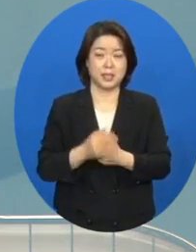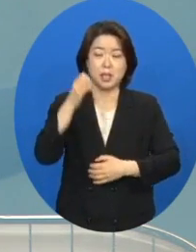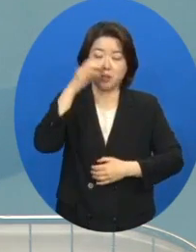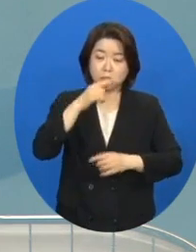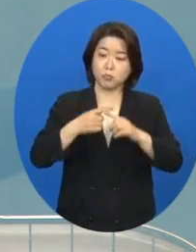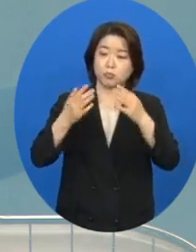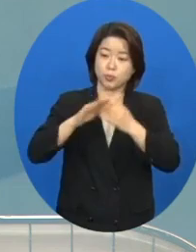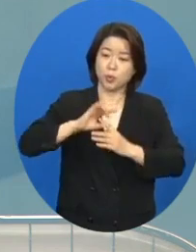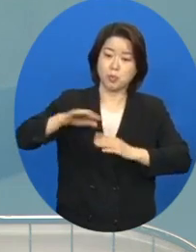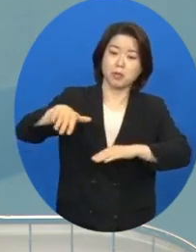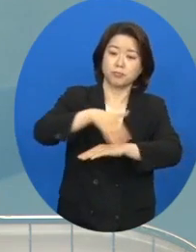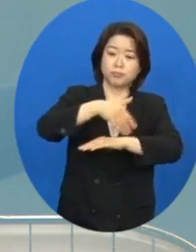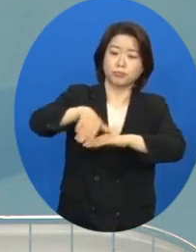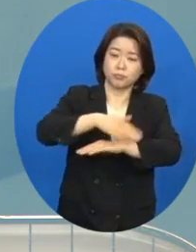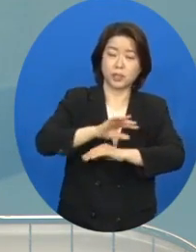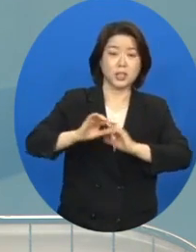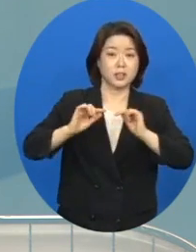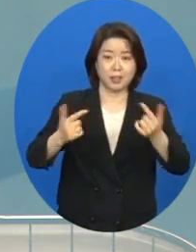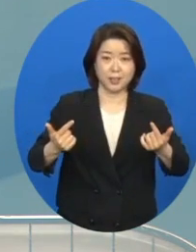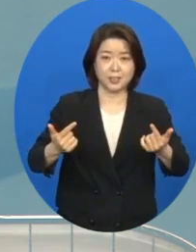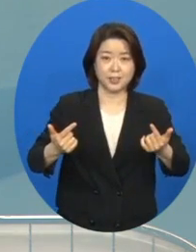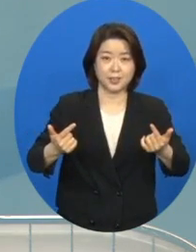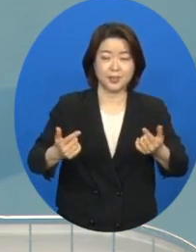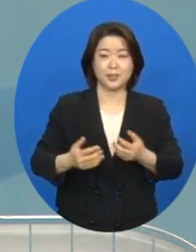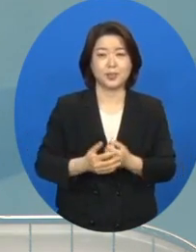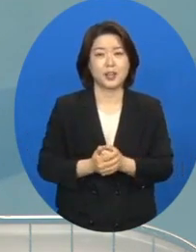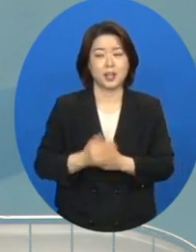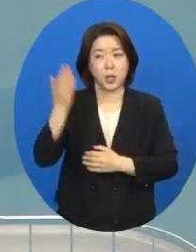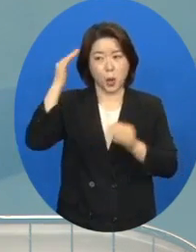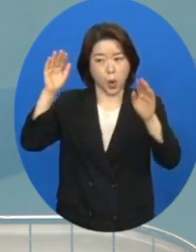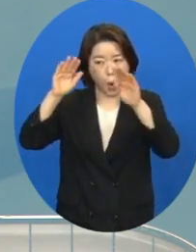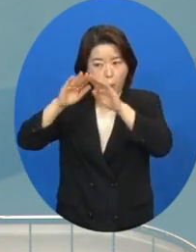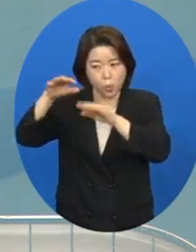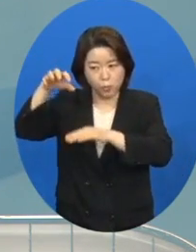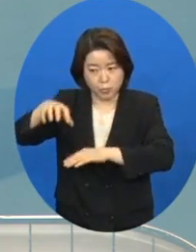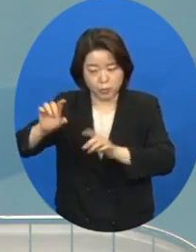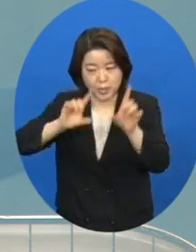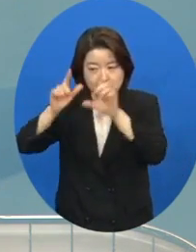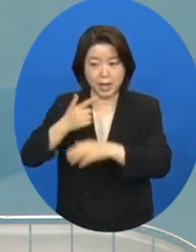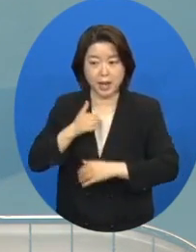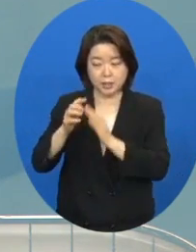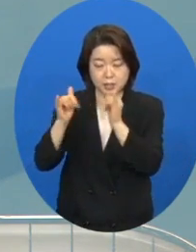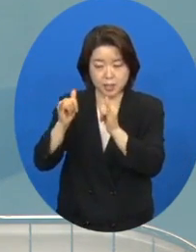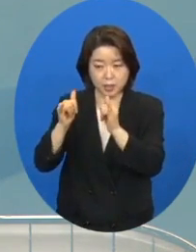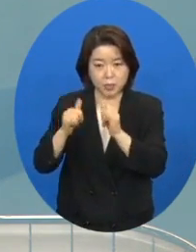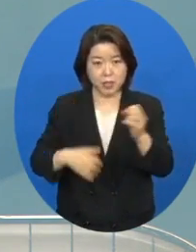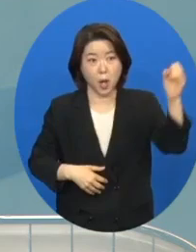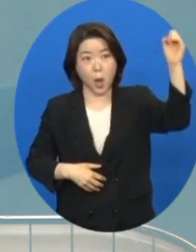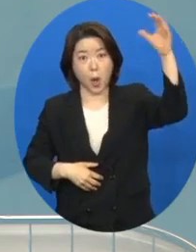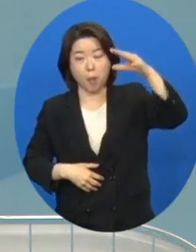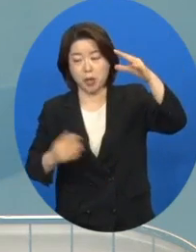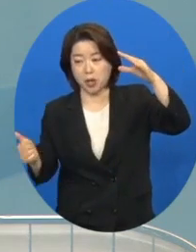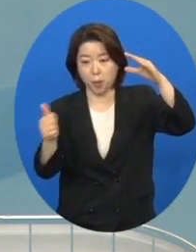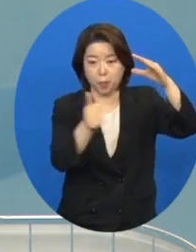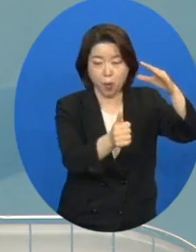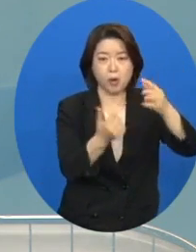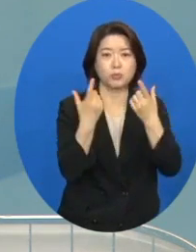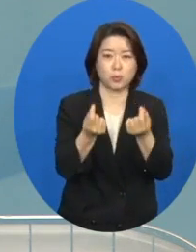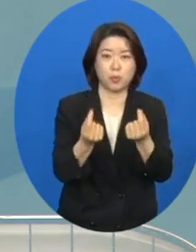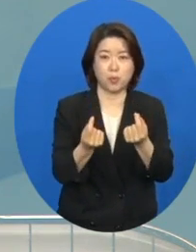교회만 다니는 정도가 아니에요. 어둠 속에 살던 사람이 빛 가운데 나오는 것과